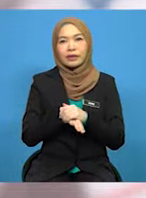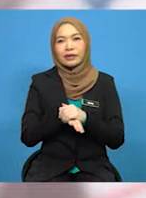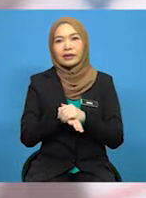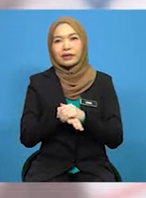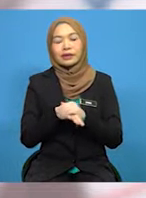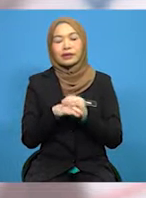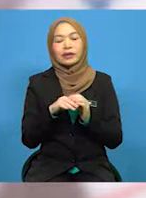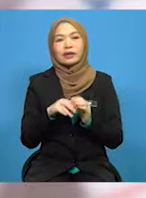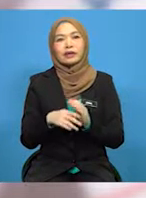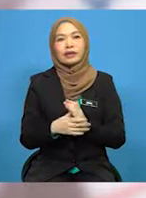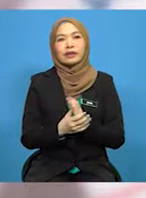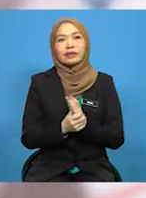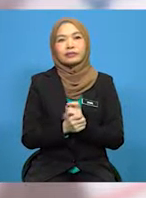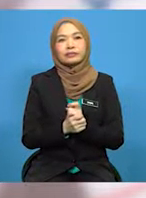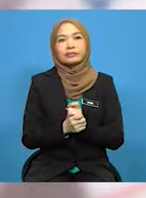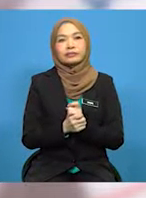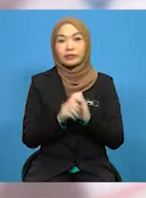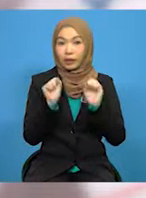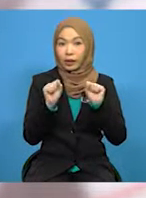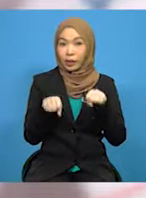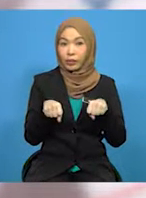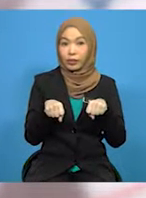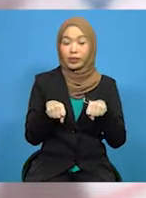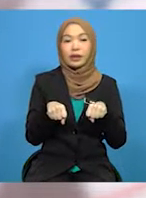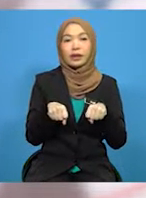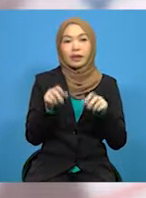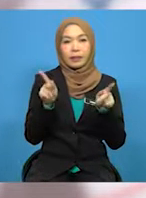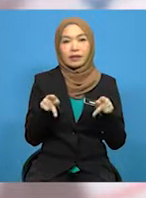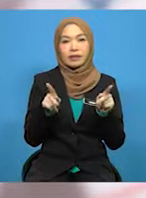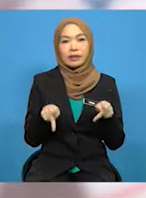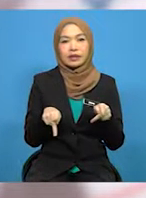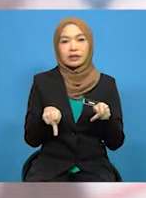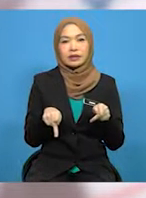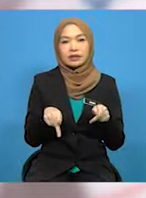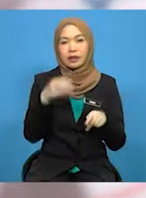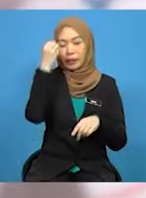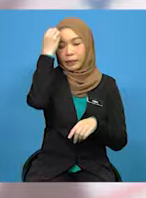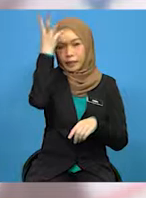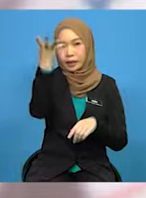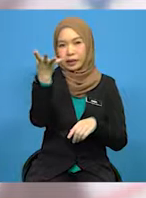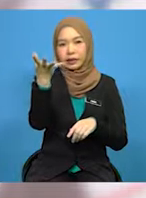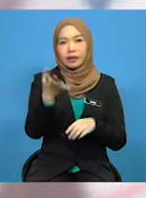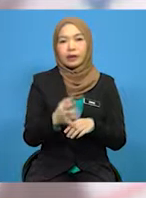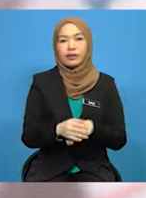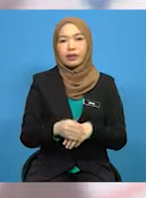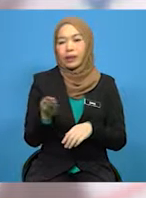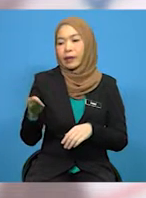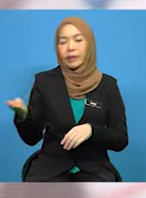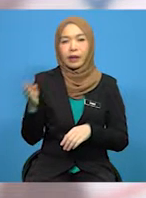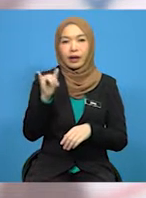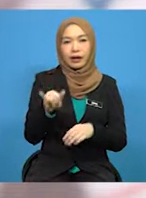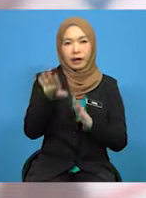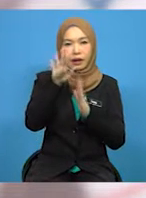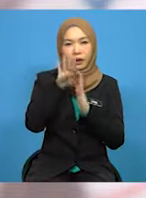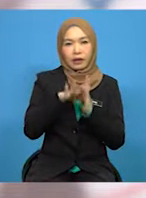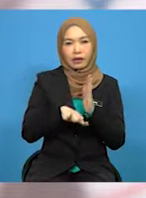Bolehkah pelajar menyenaraikan barang-barang tersebut? Ya, antara contoh barang